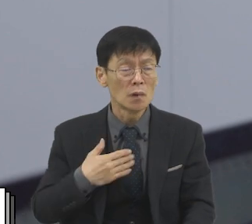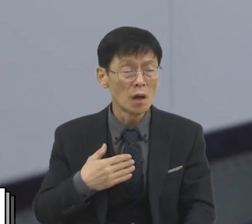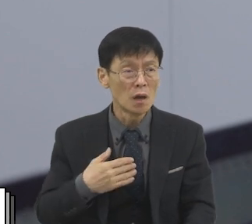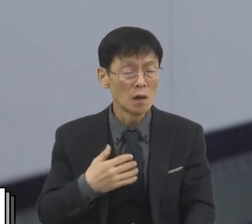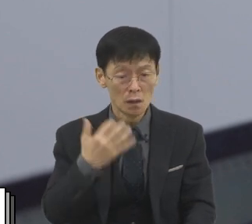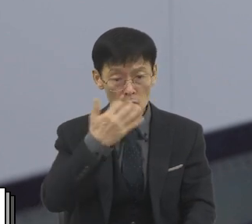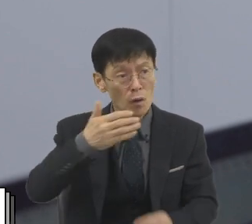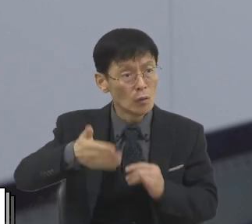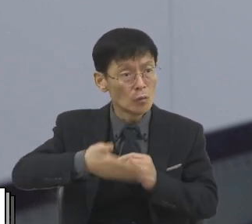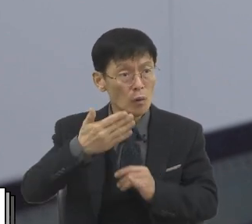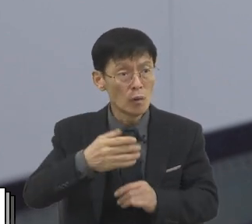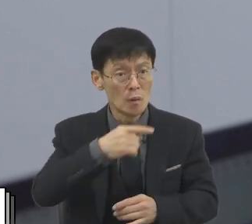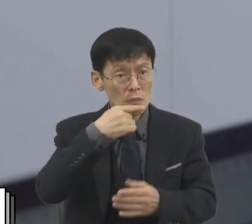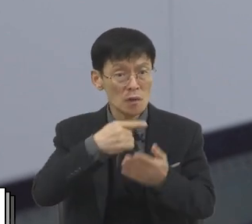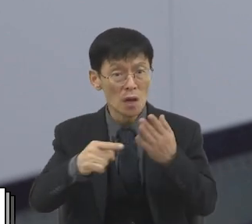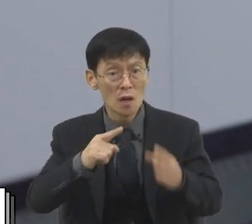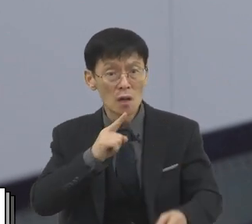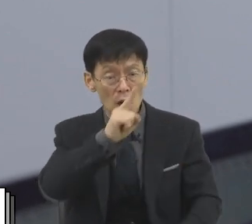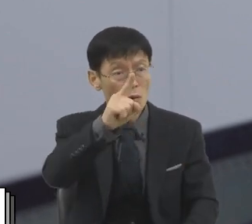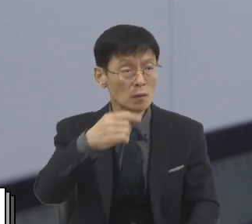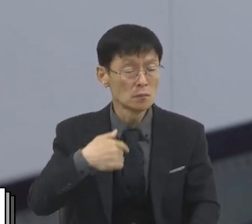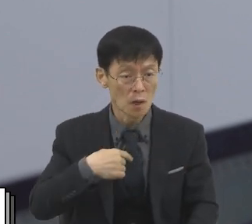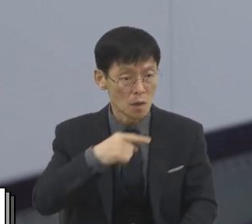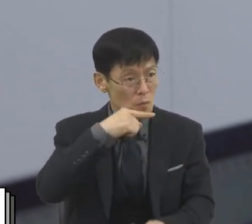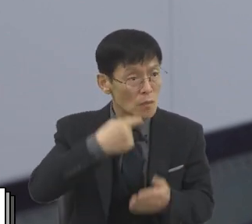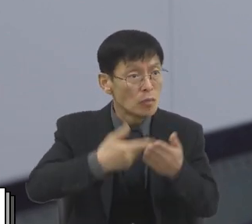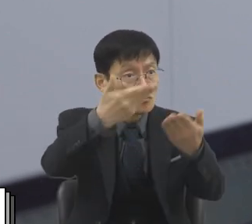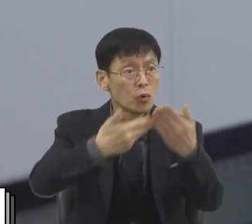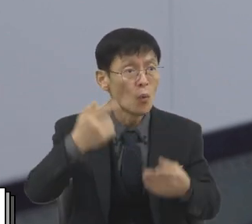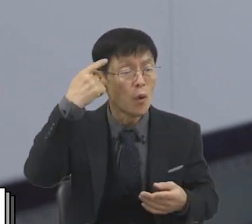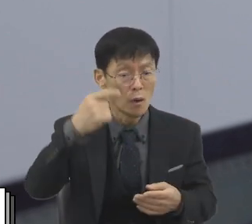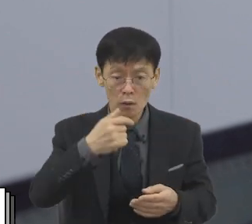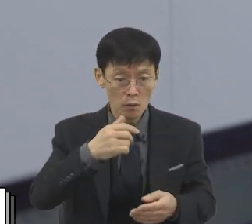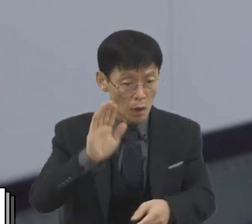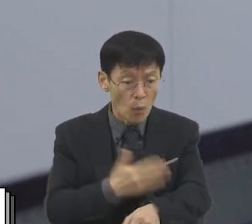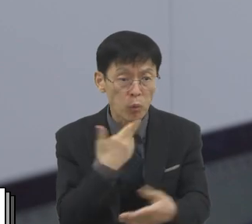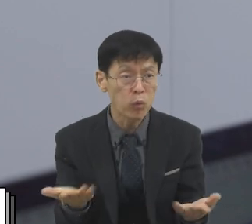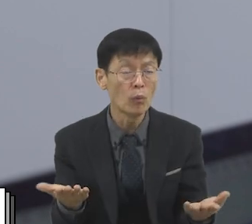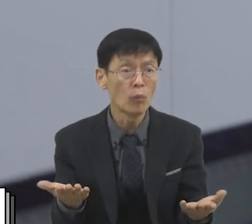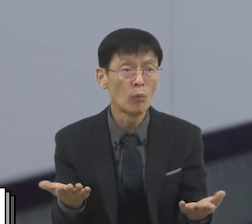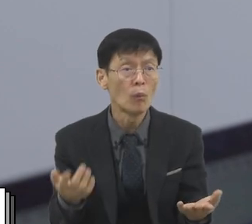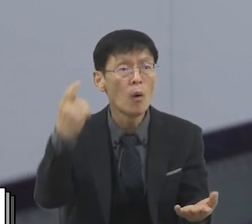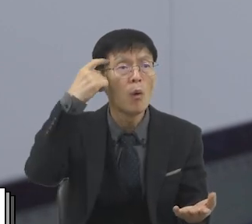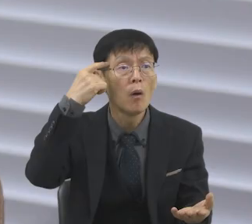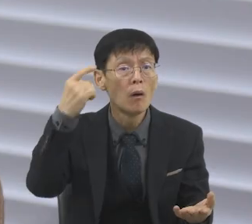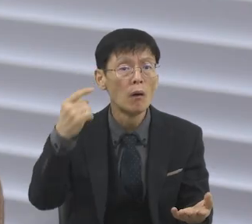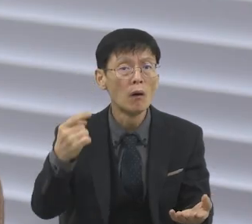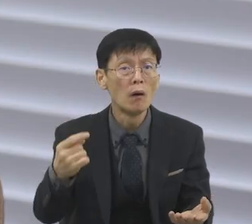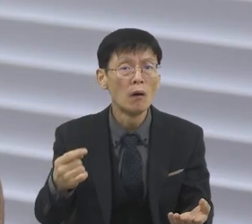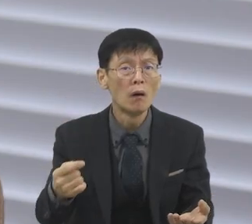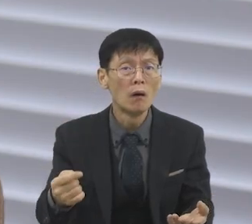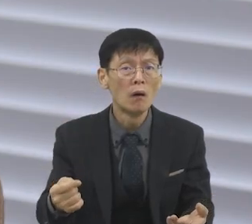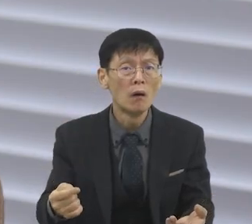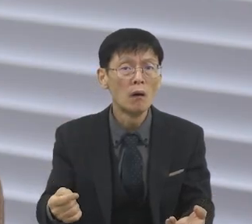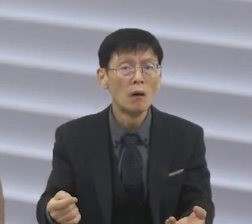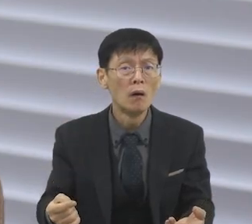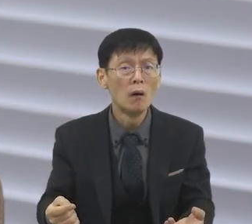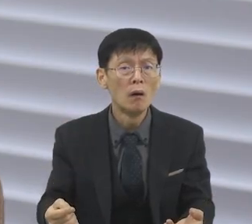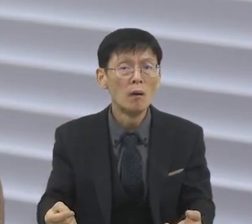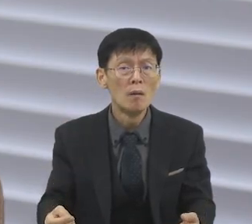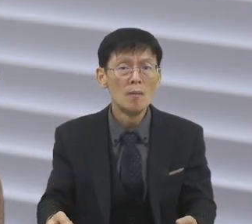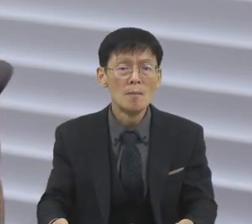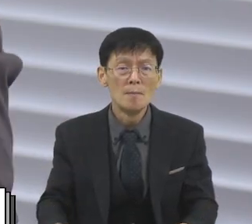아니, 성희롱 피해자로서 신고한 제가 왜 불이익을 받아야 되나요?